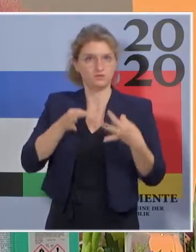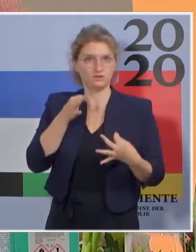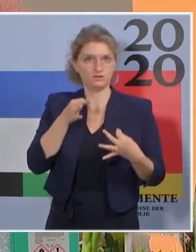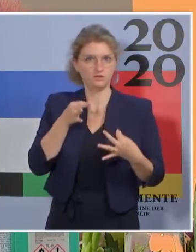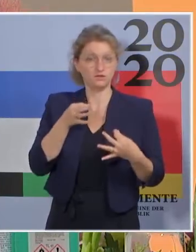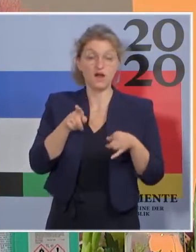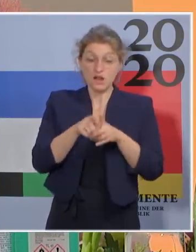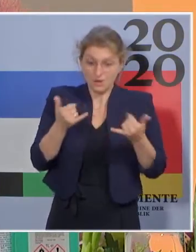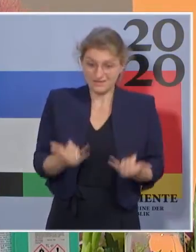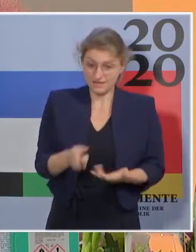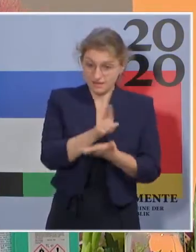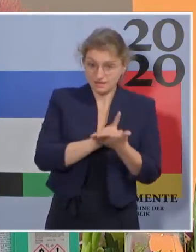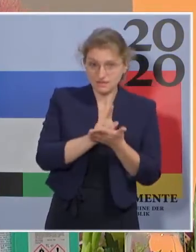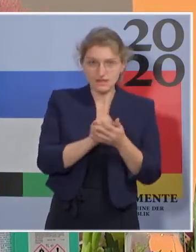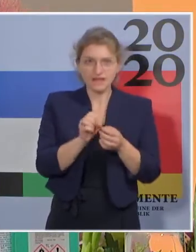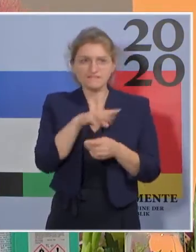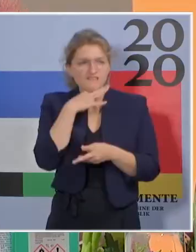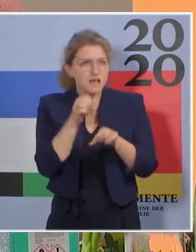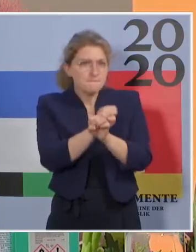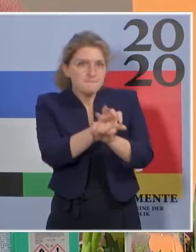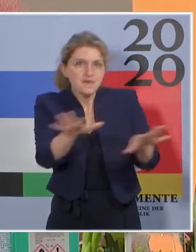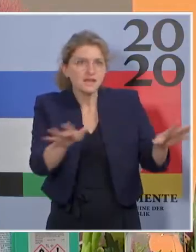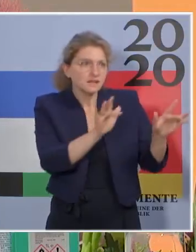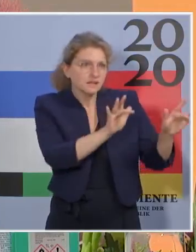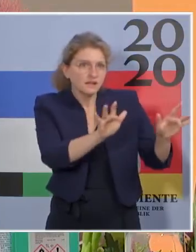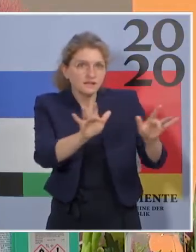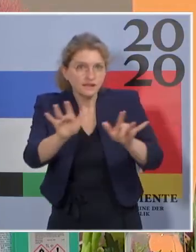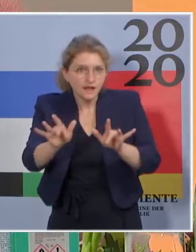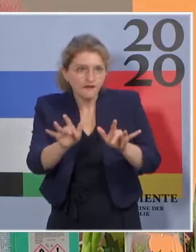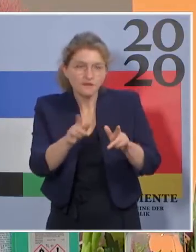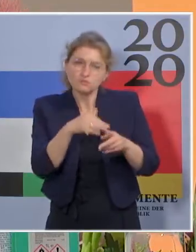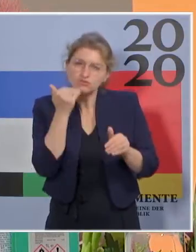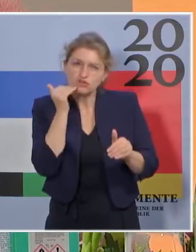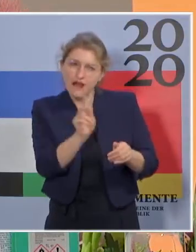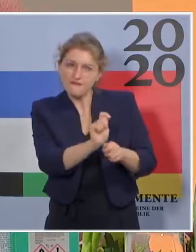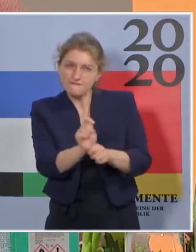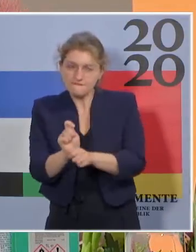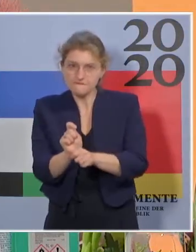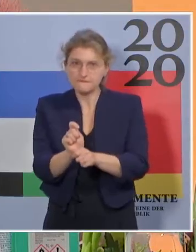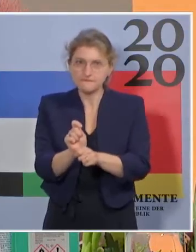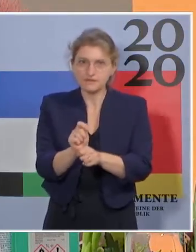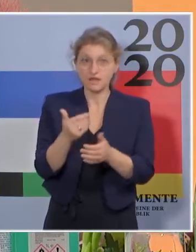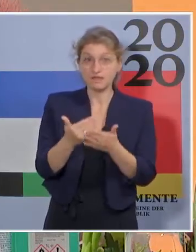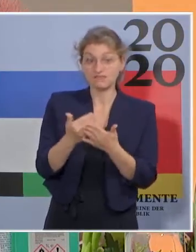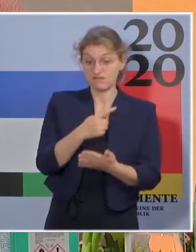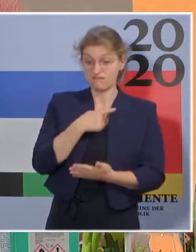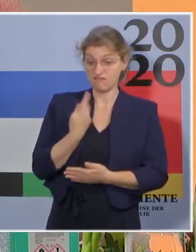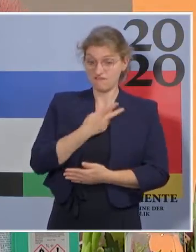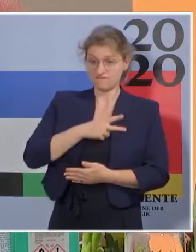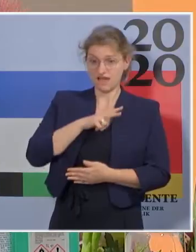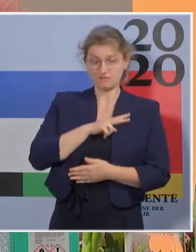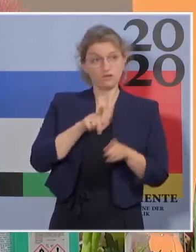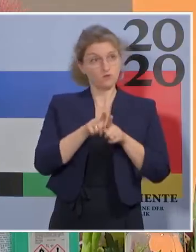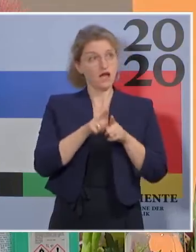einer Zeit des Medienpluralismus. Es liegt an uns, die österreichische Bundesverfassung vor